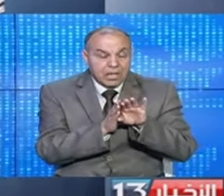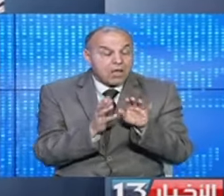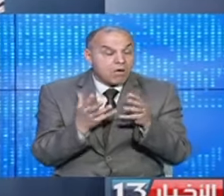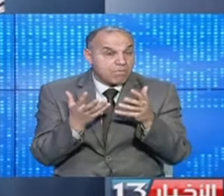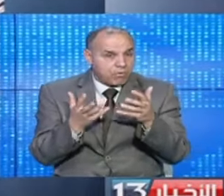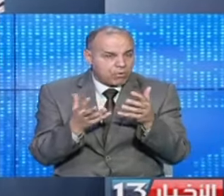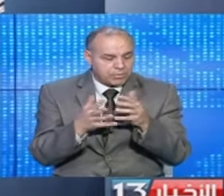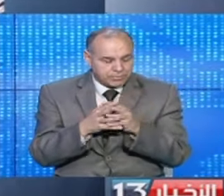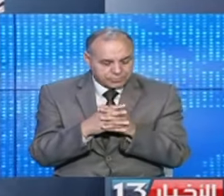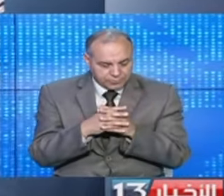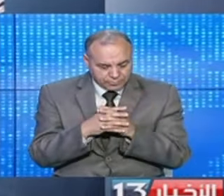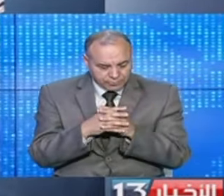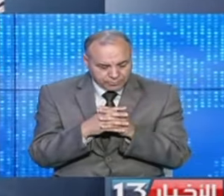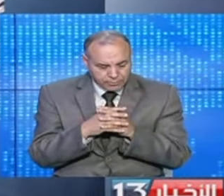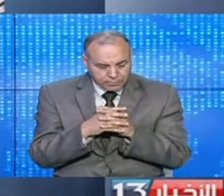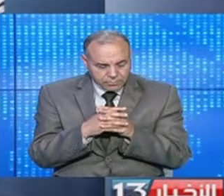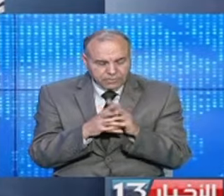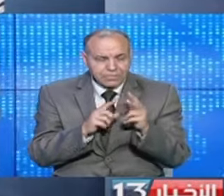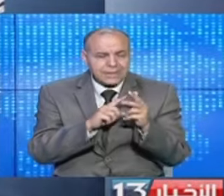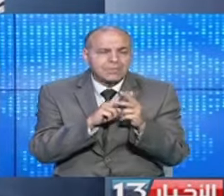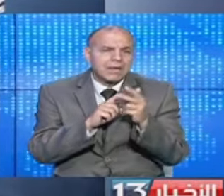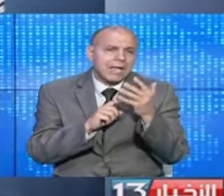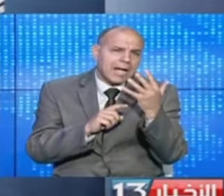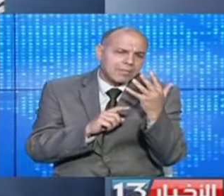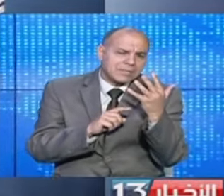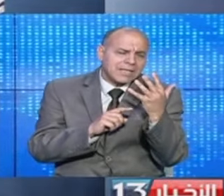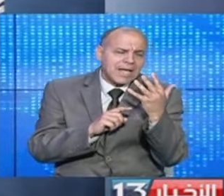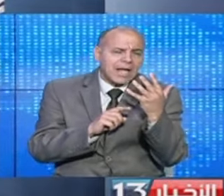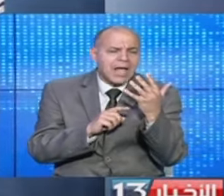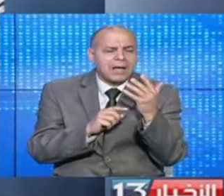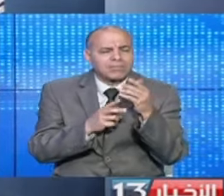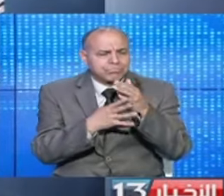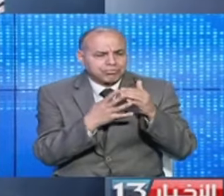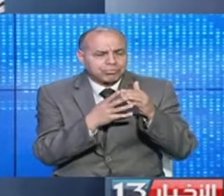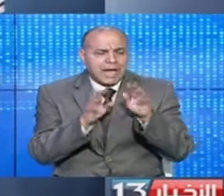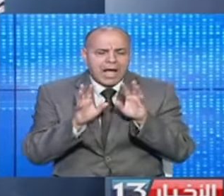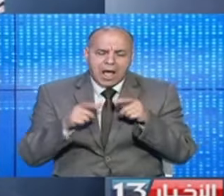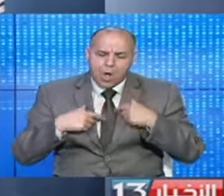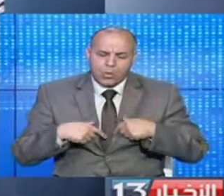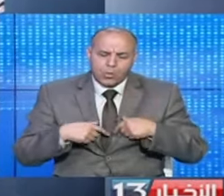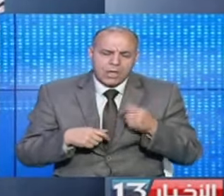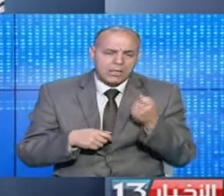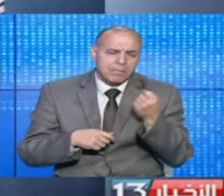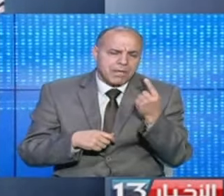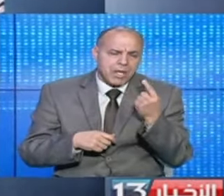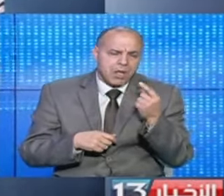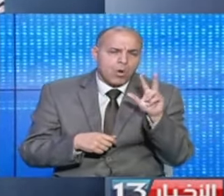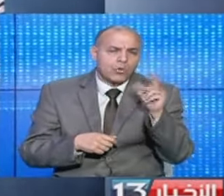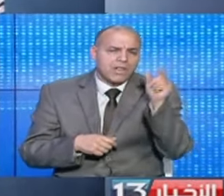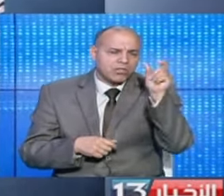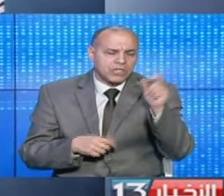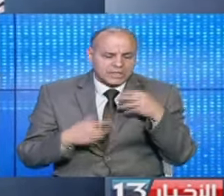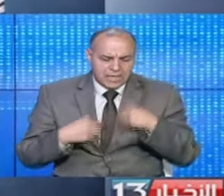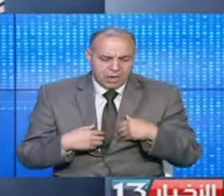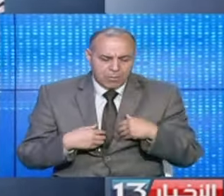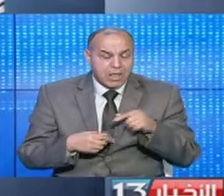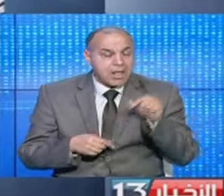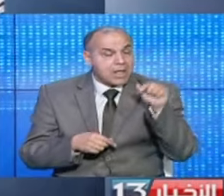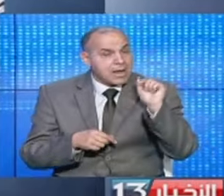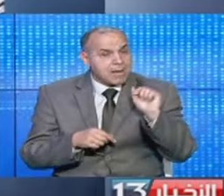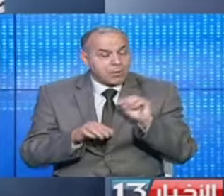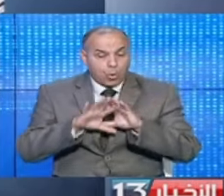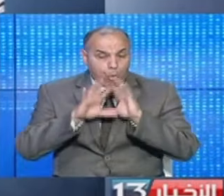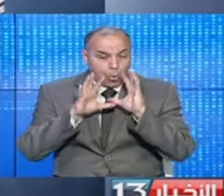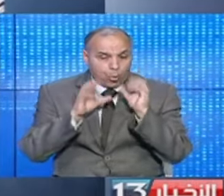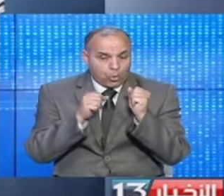وإنما نحكيه على 3 أخماس المجلس، يعني باش نرتفعوا إلى 131 نائب. لابد اليوم من تجميع